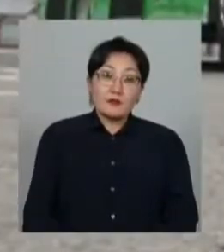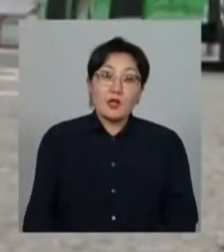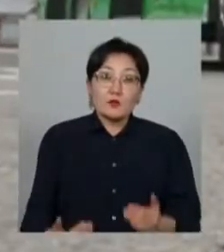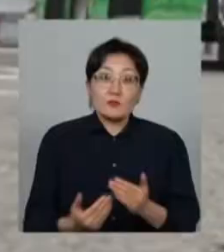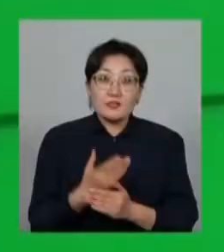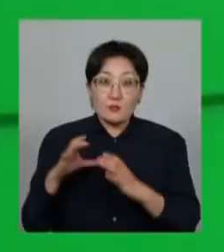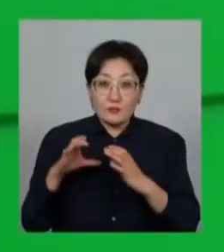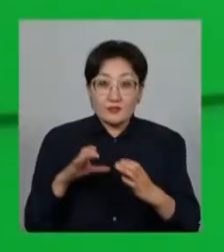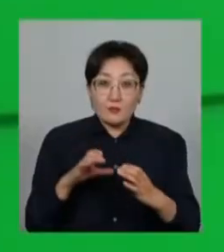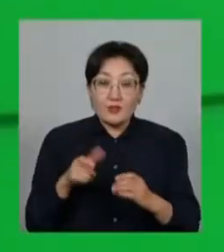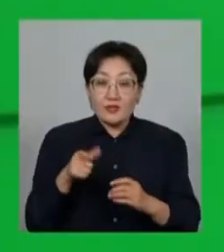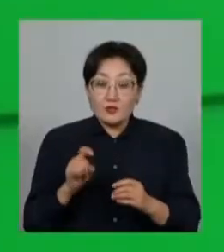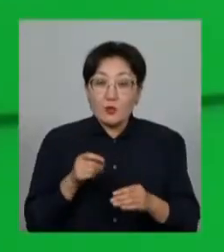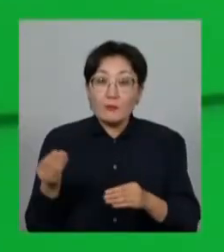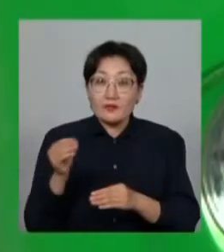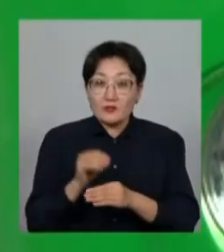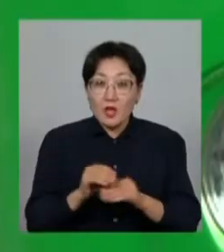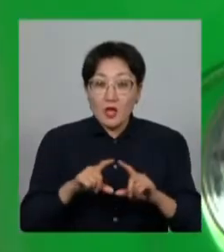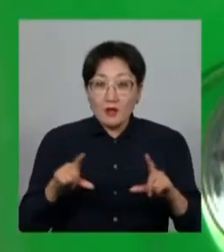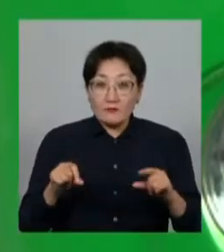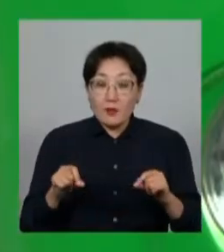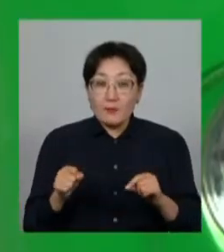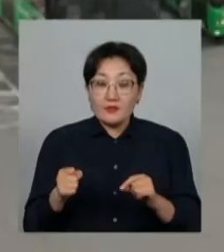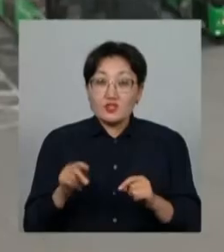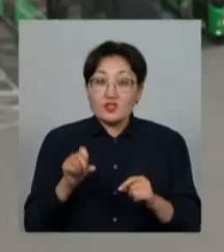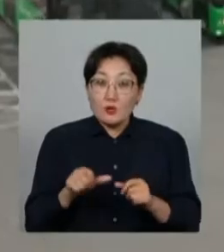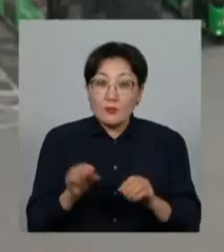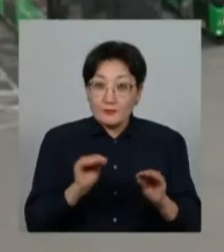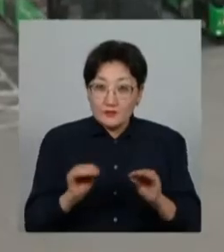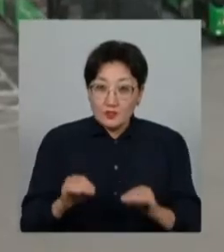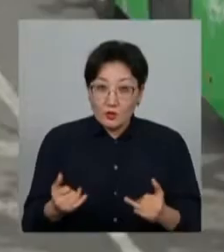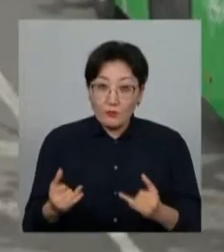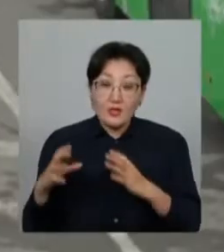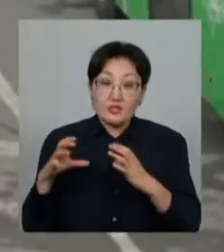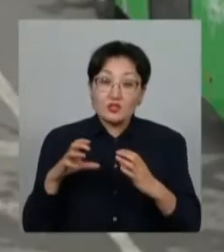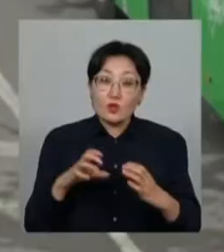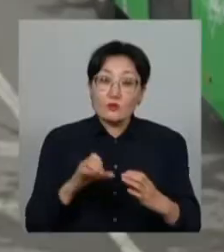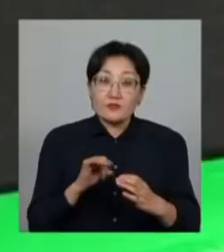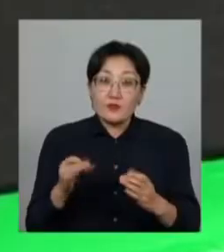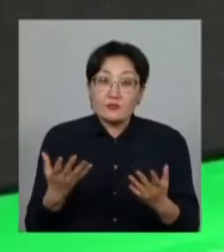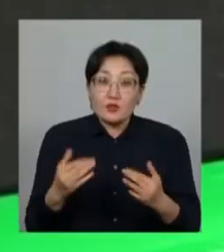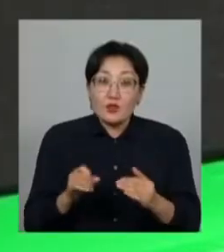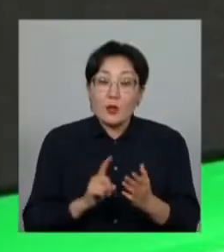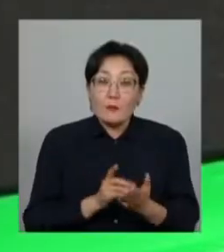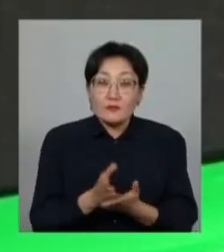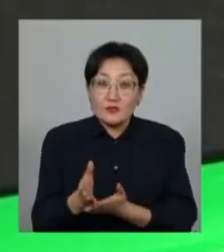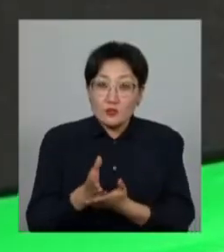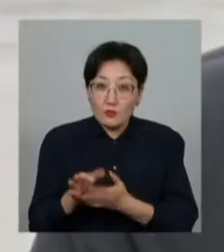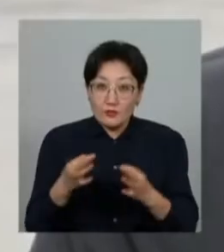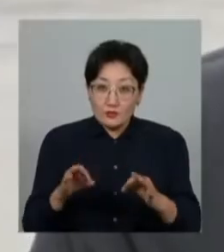Новые автобусы на ГАЗе пополнили автопарк Алматы. Чем оснащен современный общественный транспорт и на какие маршруты он